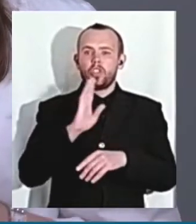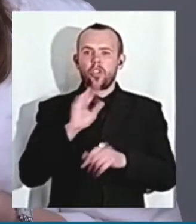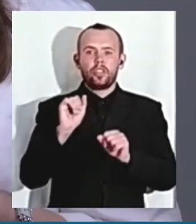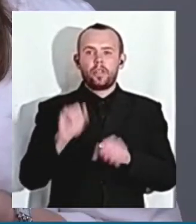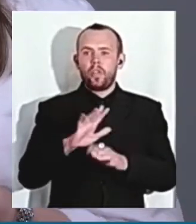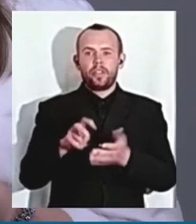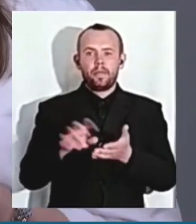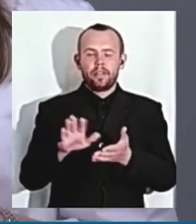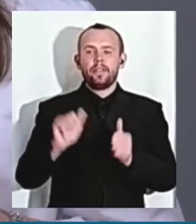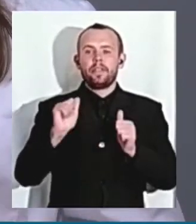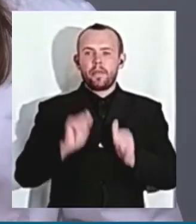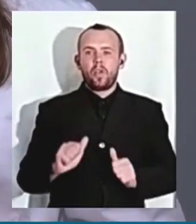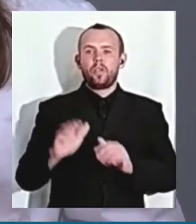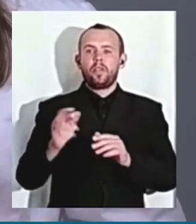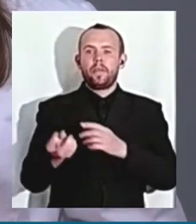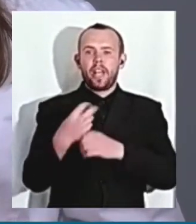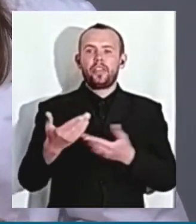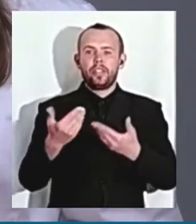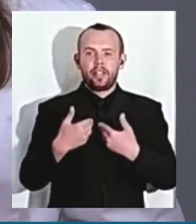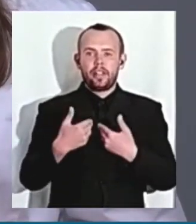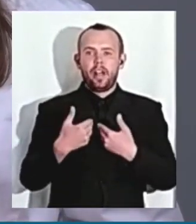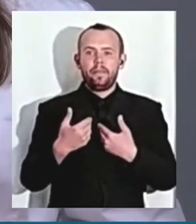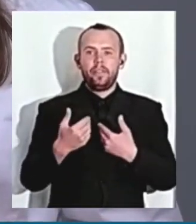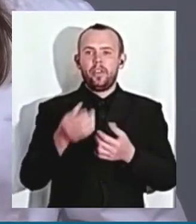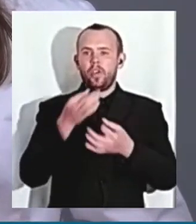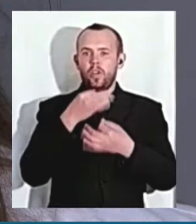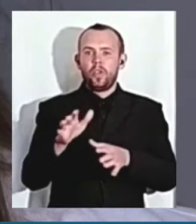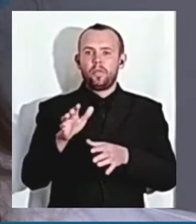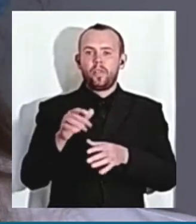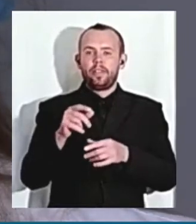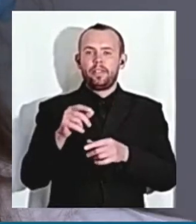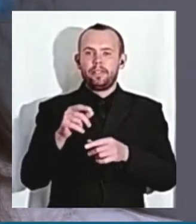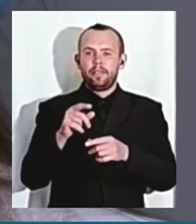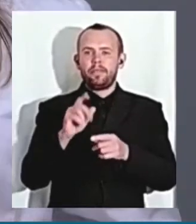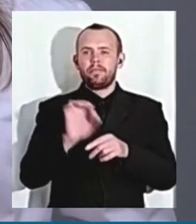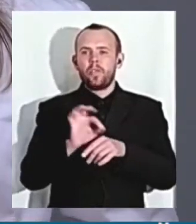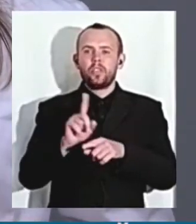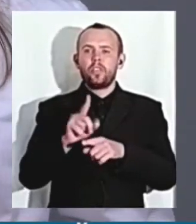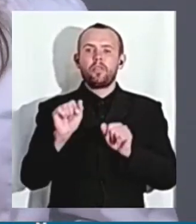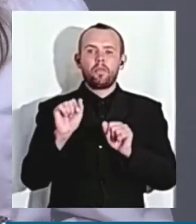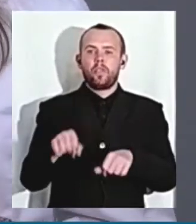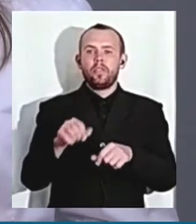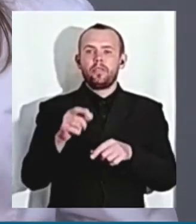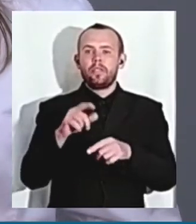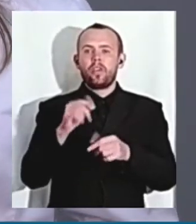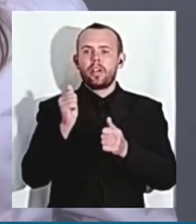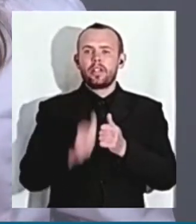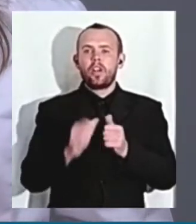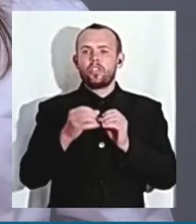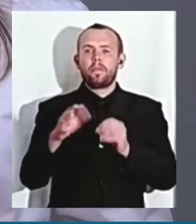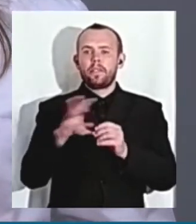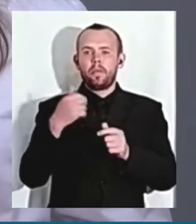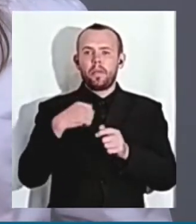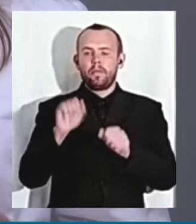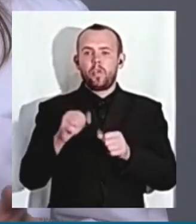с любой патологией, которая есть в молочной железе. Каждые 15 минут мы можем принимать пациентку. То